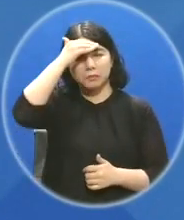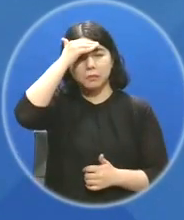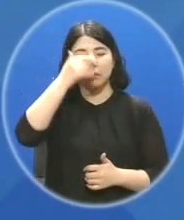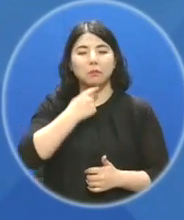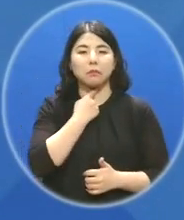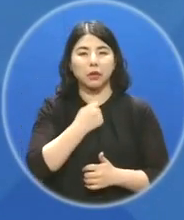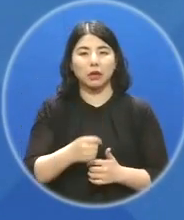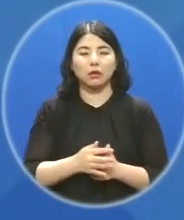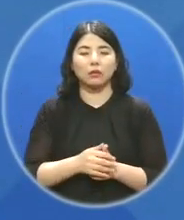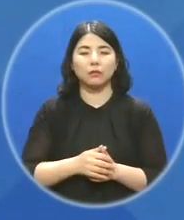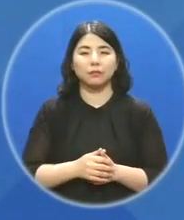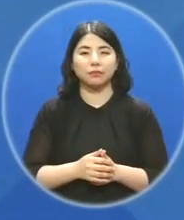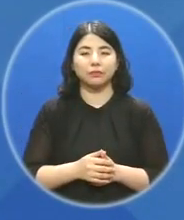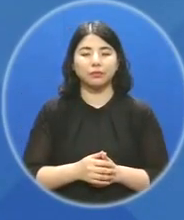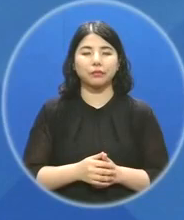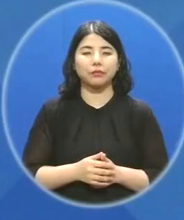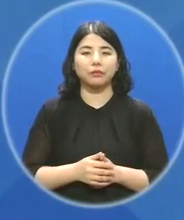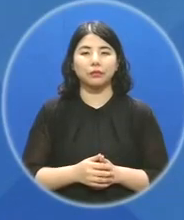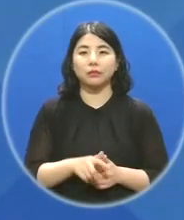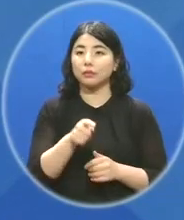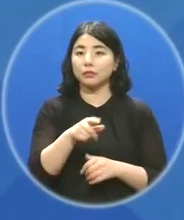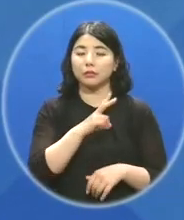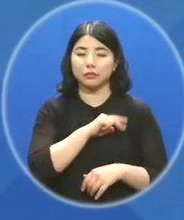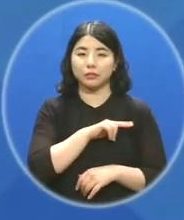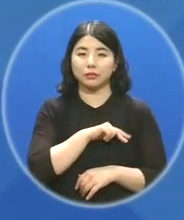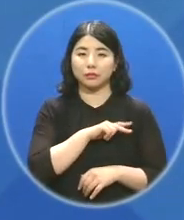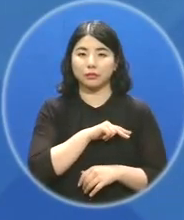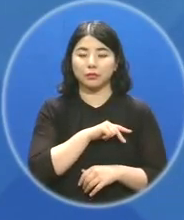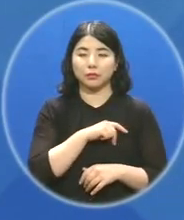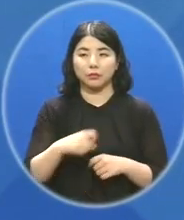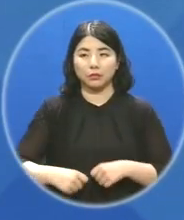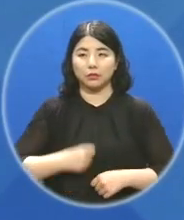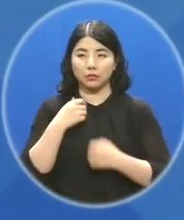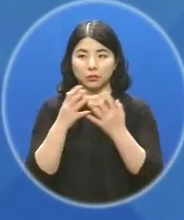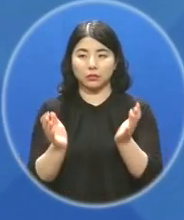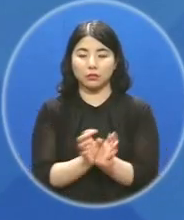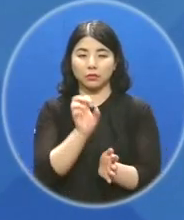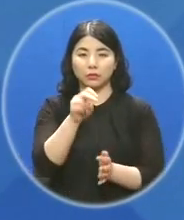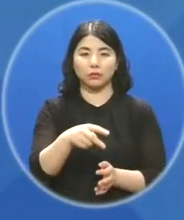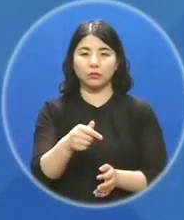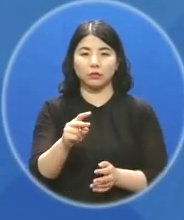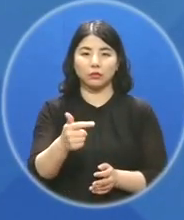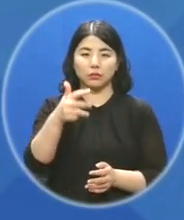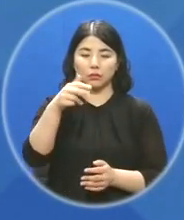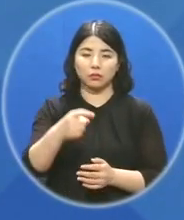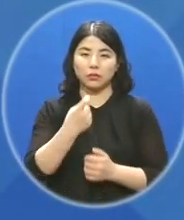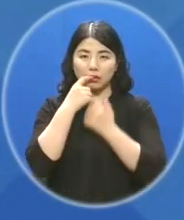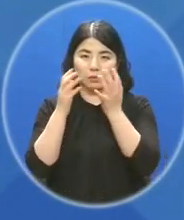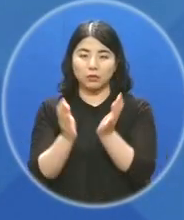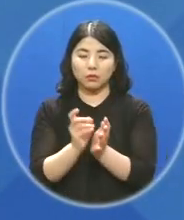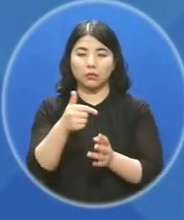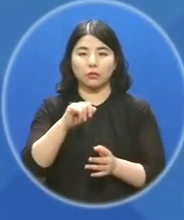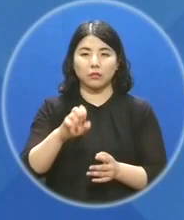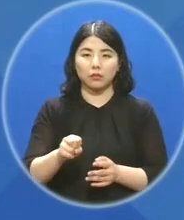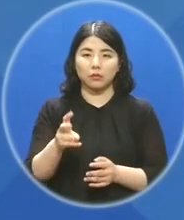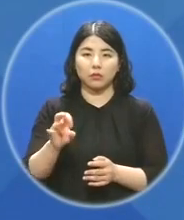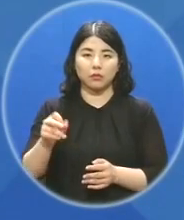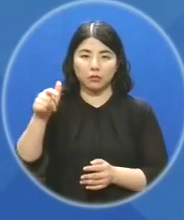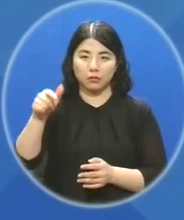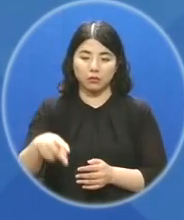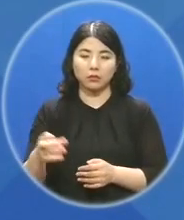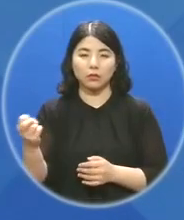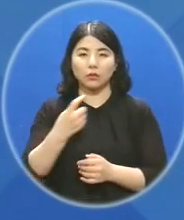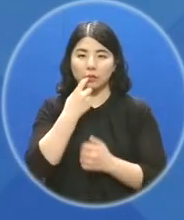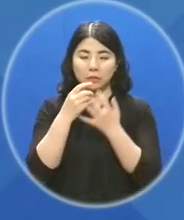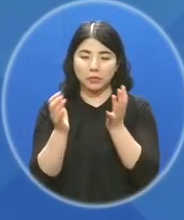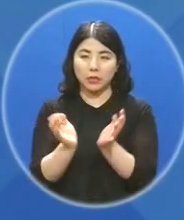좀 해봤어요. 네. 어떻게. 근데 그래서 또 의원님들 정의당의 이현주 의원, 더불어민주당의 김용규 의원, 자유한국당의 김태수